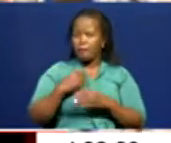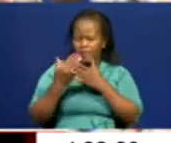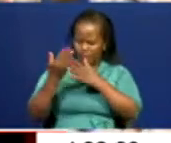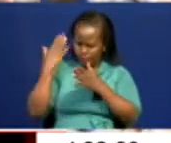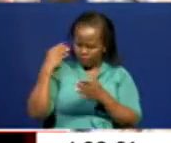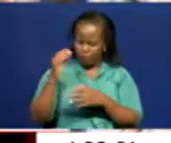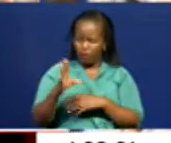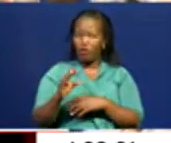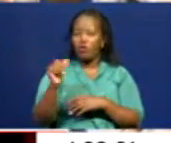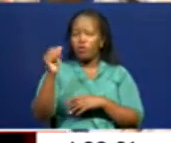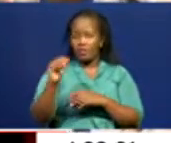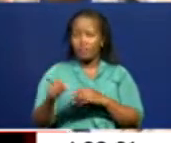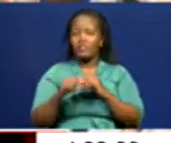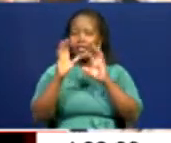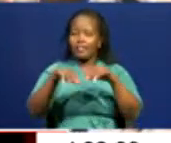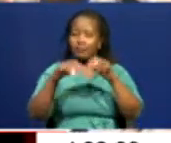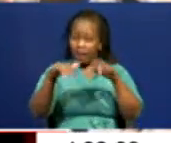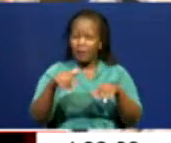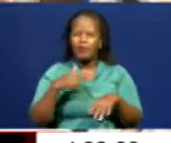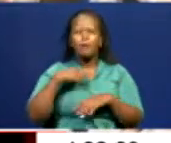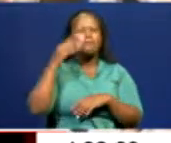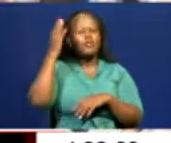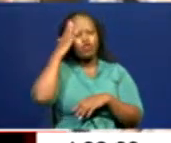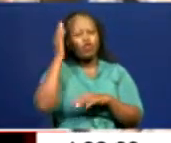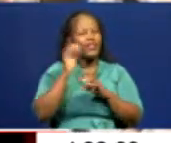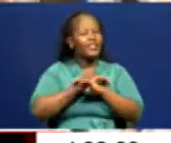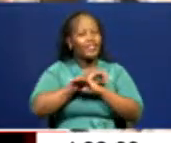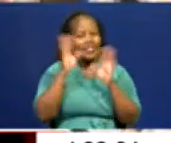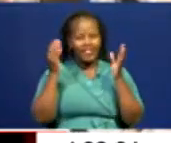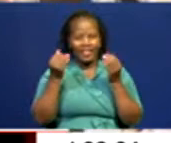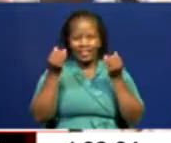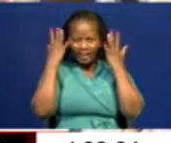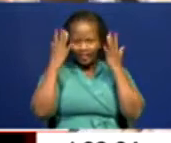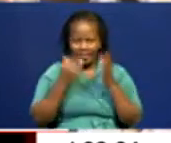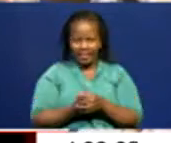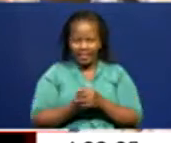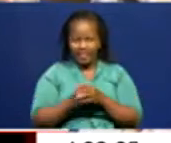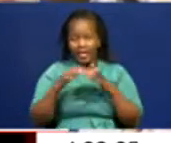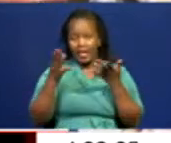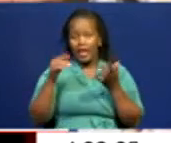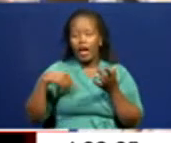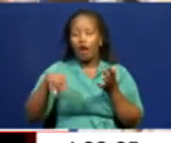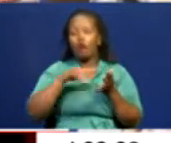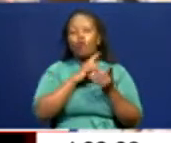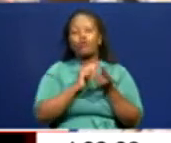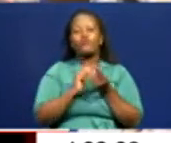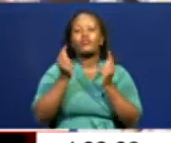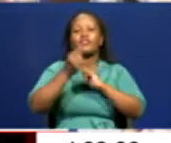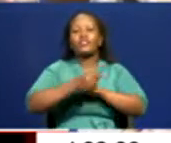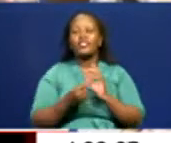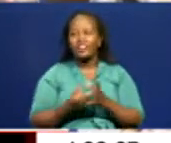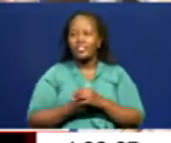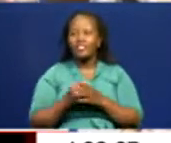wa kilimo. I know what I am doing, and that is how we are going to change our country. Hatuwezi